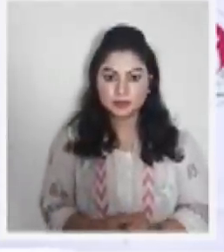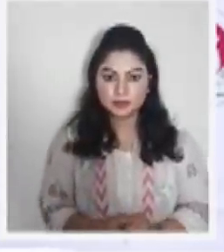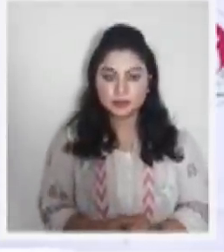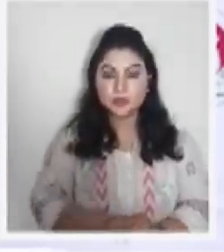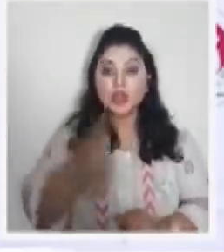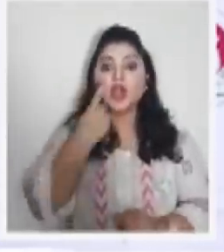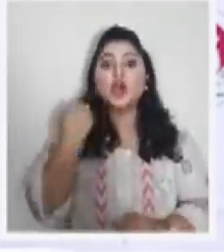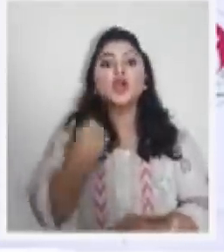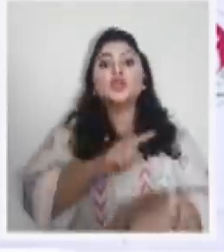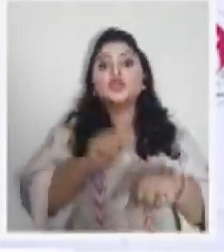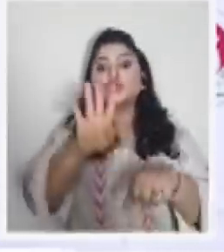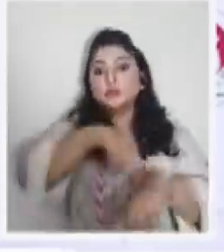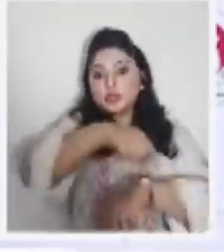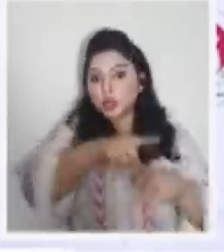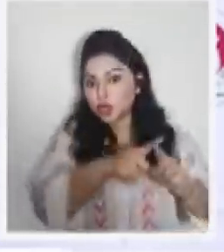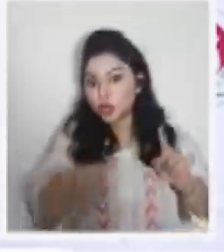19.19%।